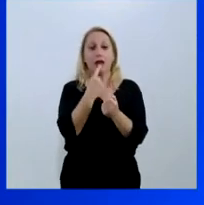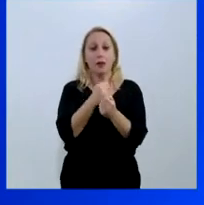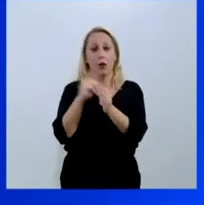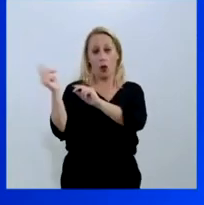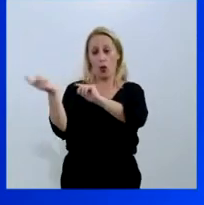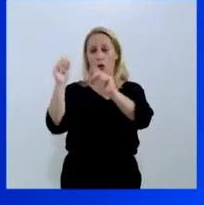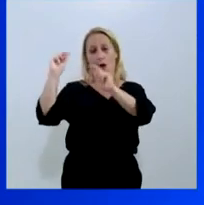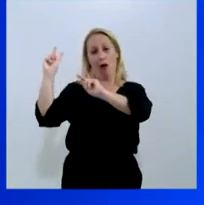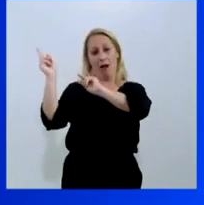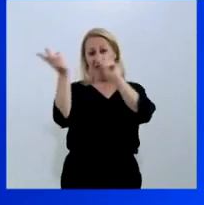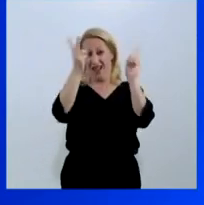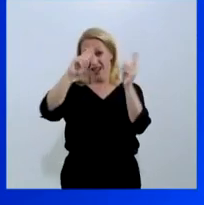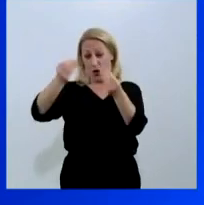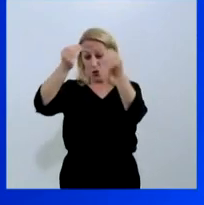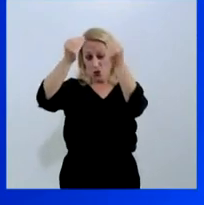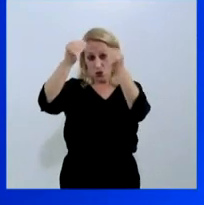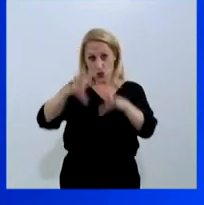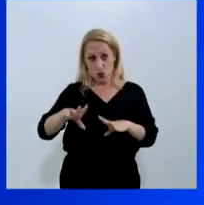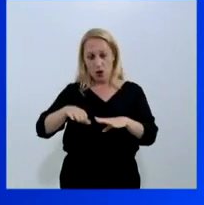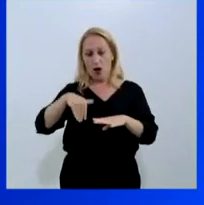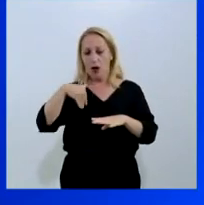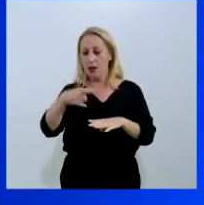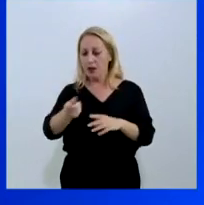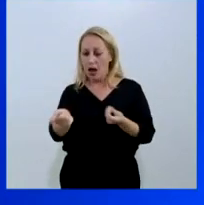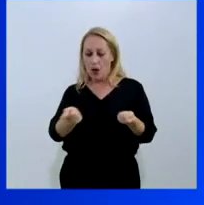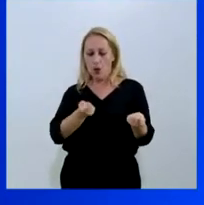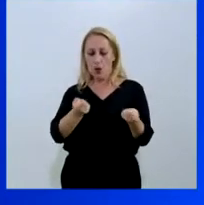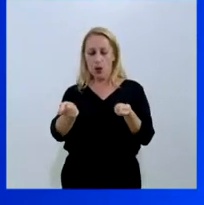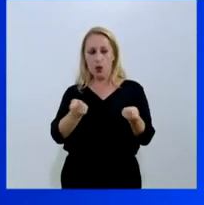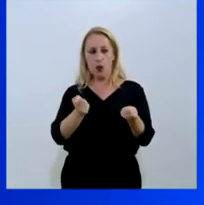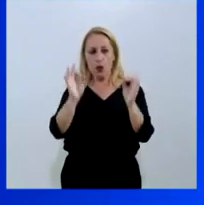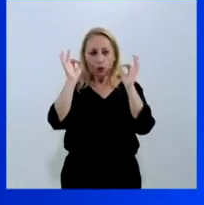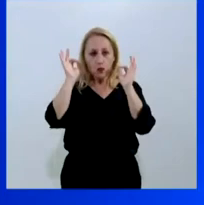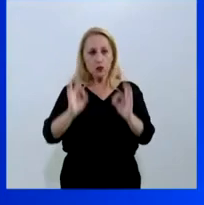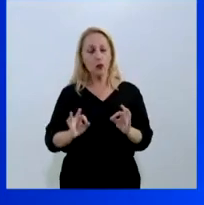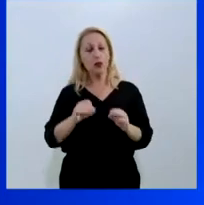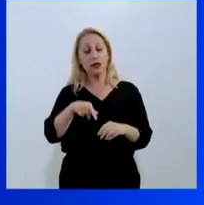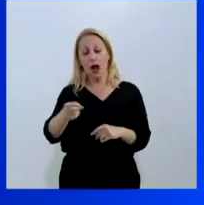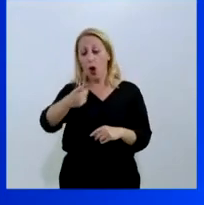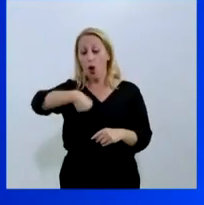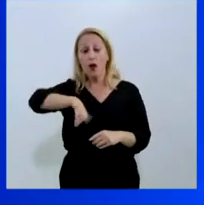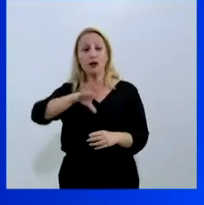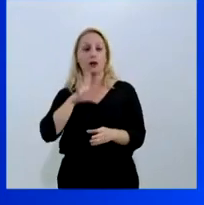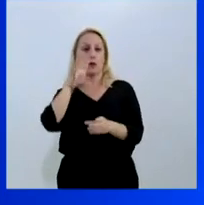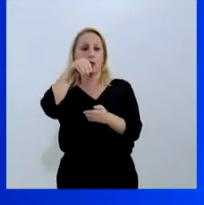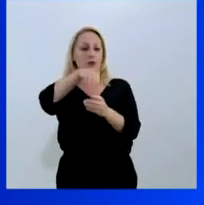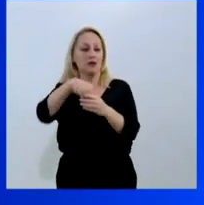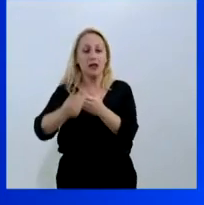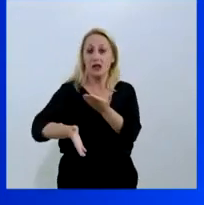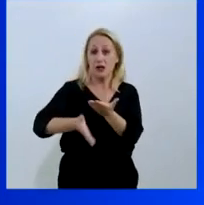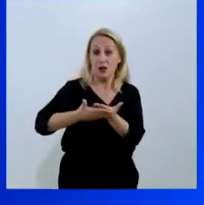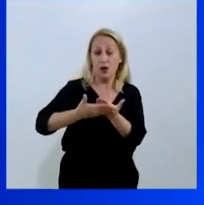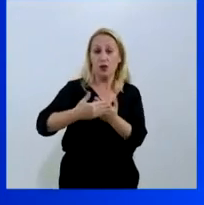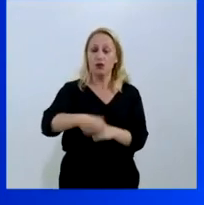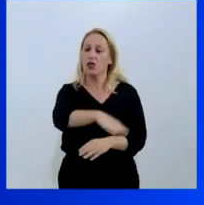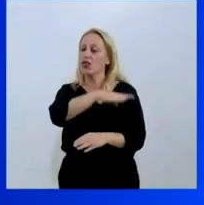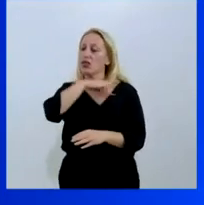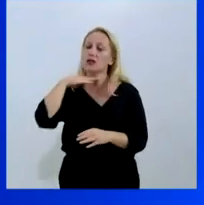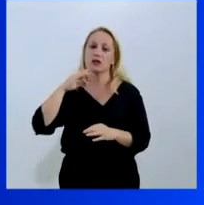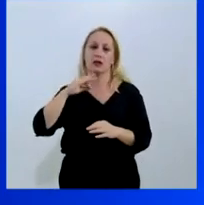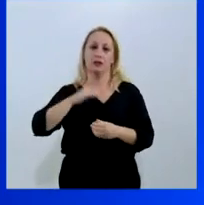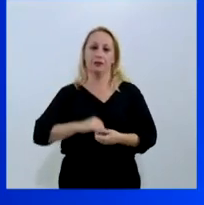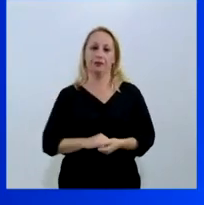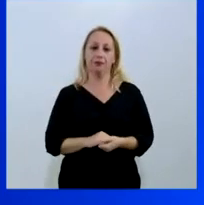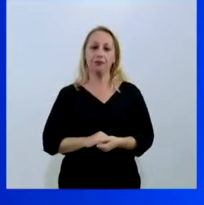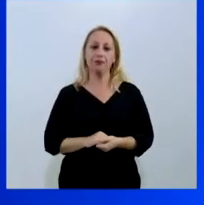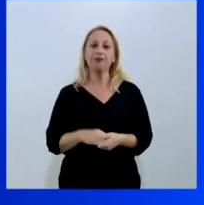φαινόμενο δράσαμε συντονισμένα και με πολύ μεγάλη αυτοθυσία όλων των εμπλεκόμενων φορέων.